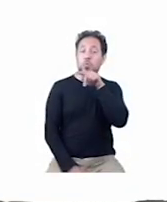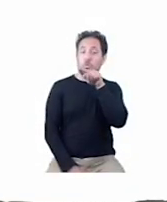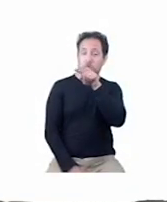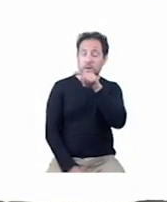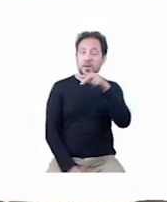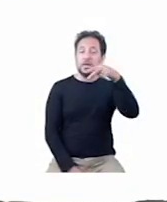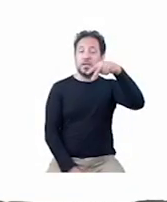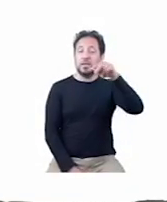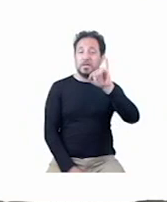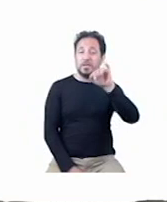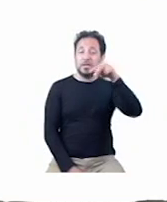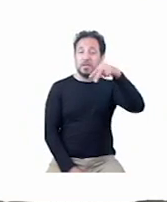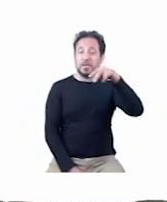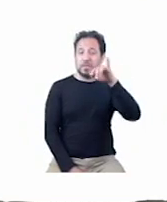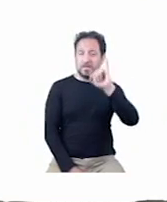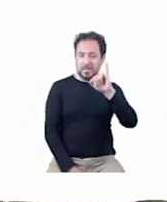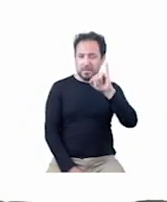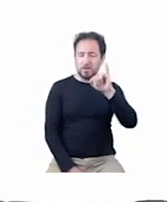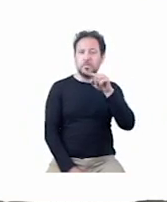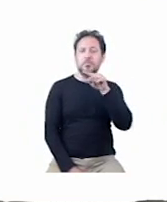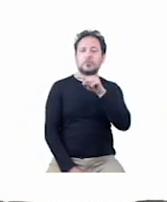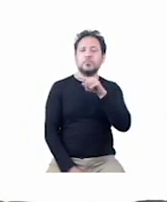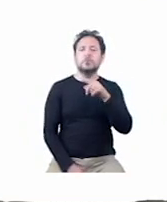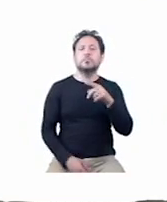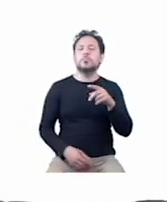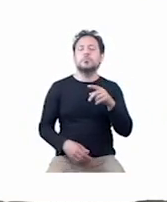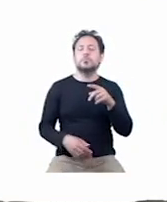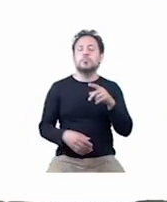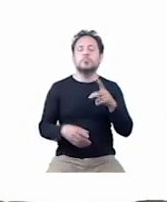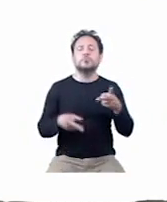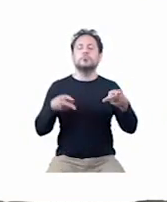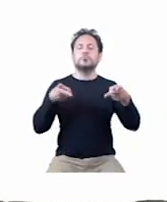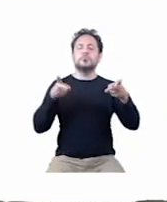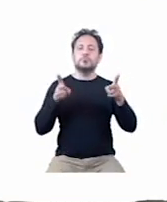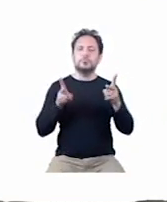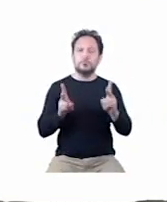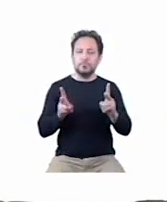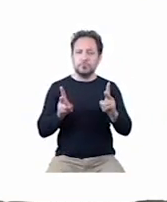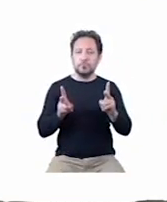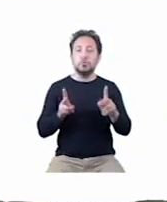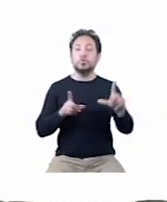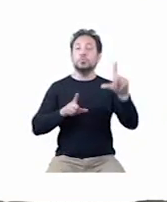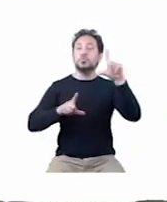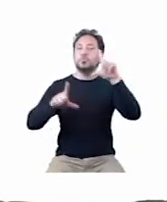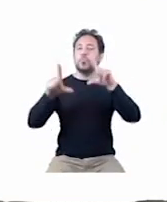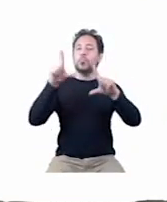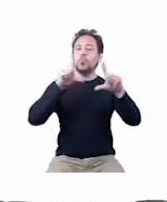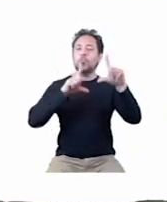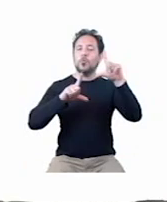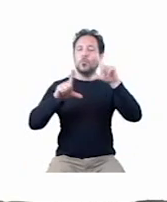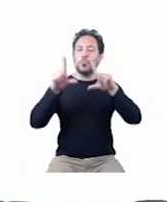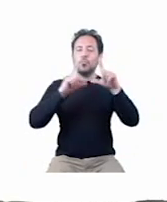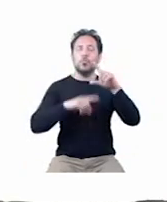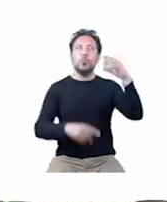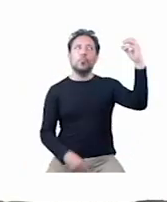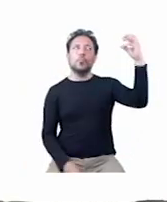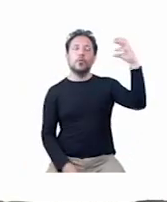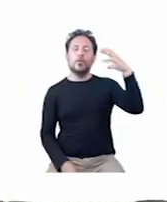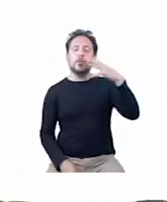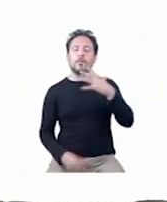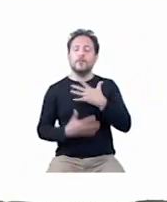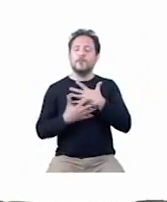Nonna Nini amava sedersi alla luce del sole, che scaldava le sue dita